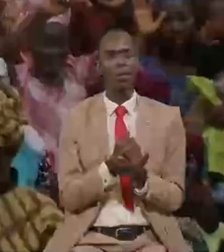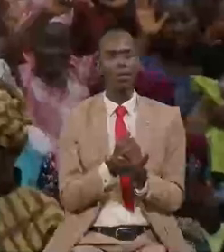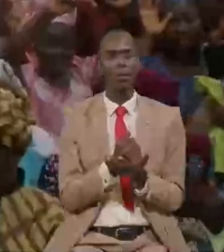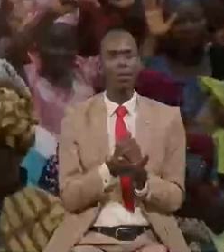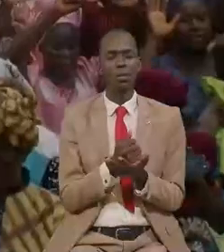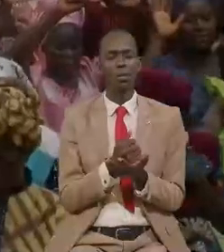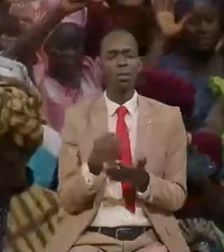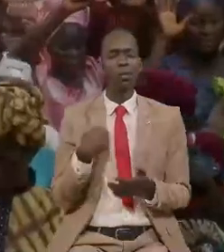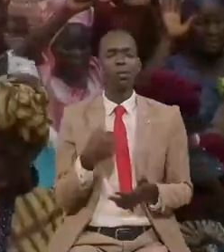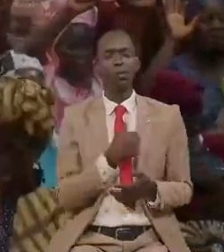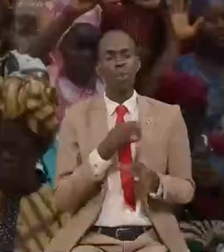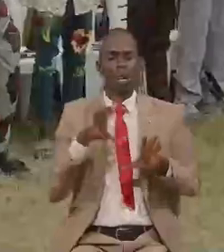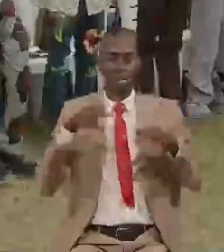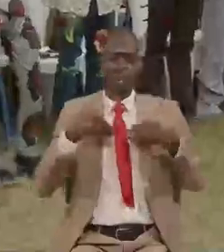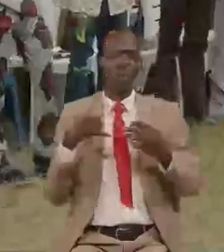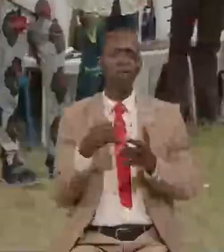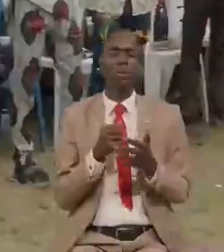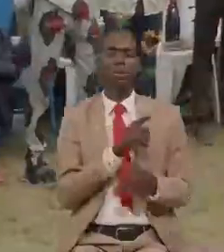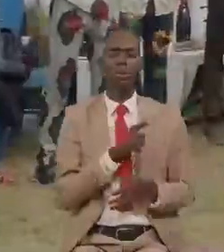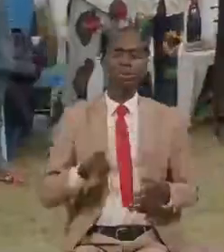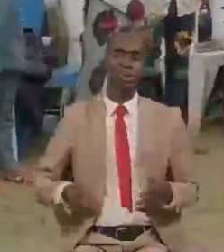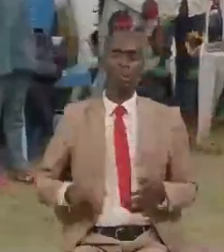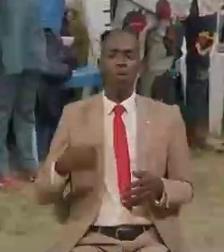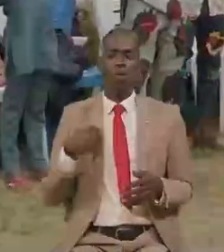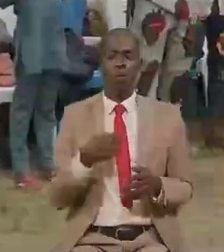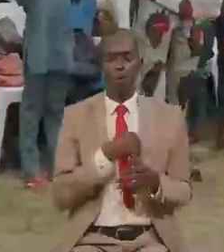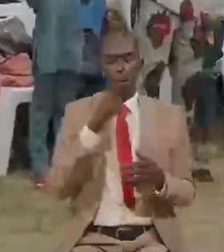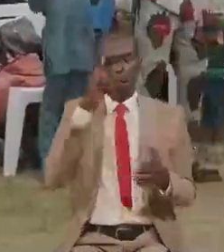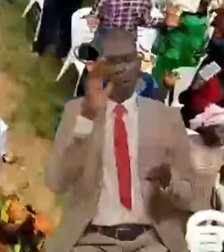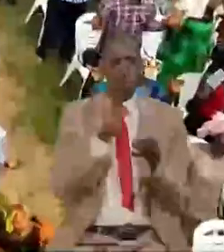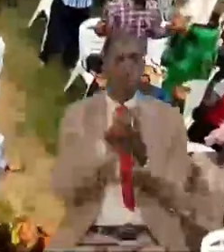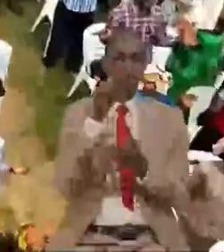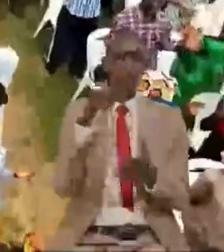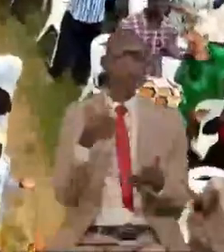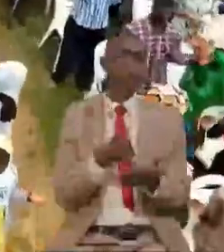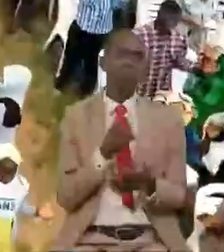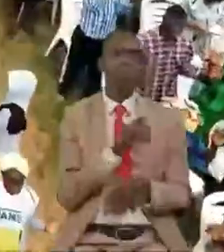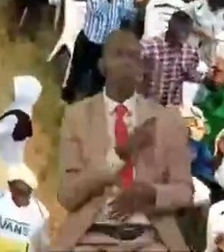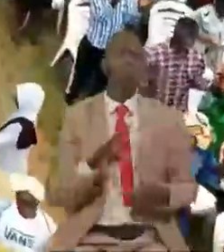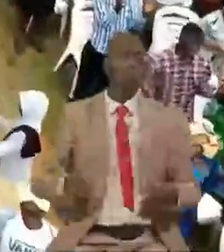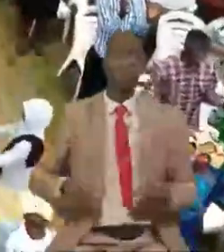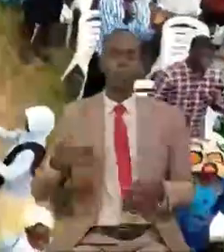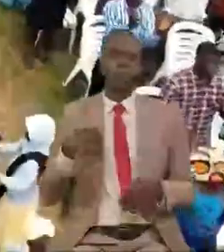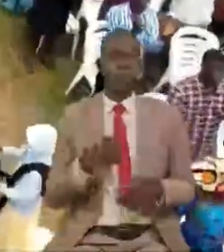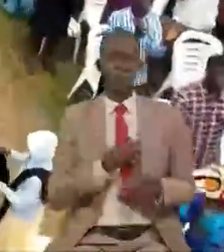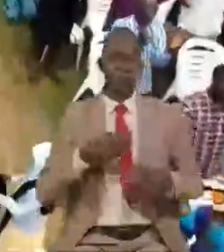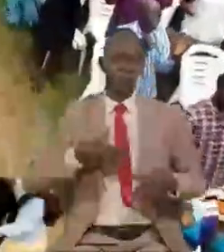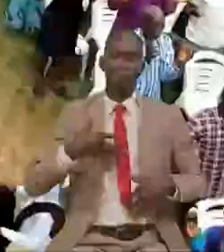Nous acceptons, nous croyons en cela et nous confessons